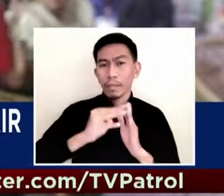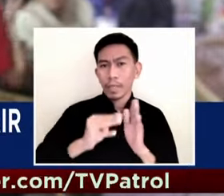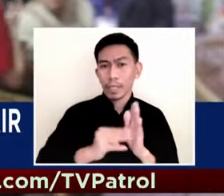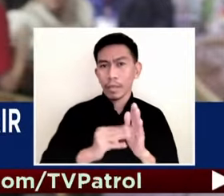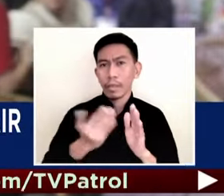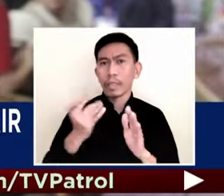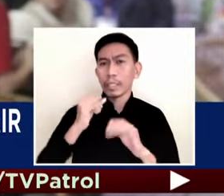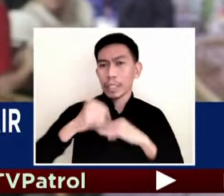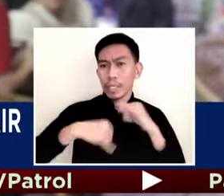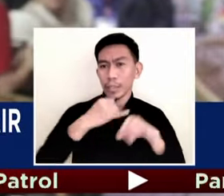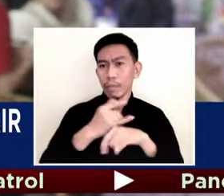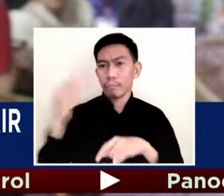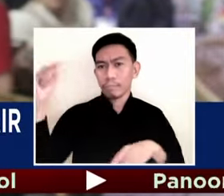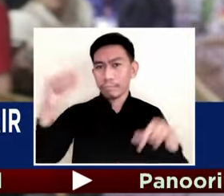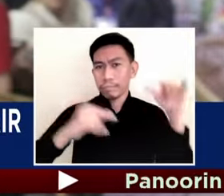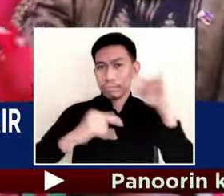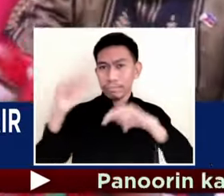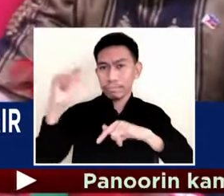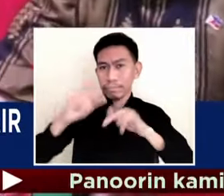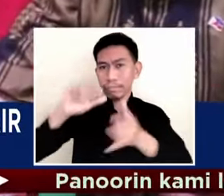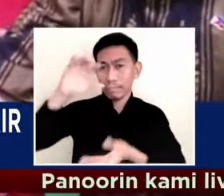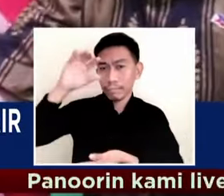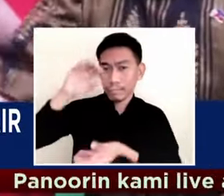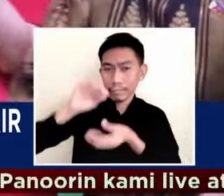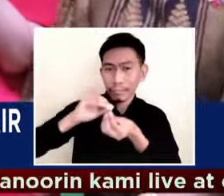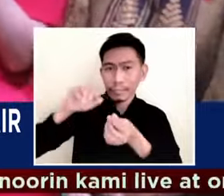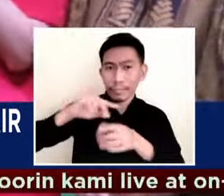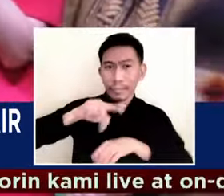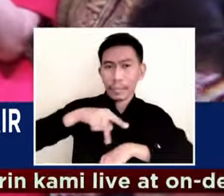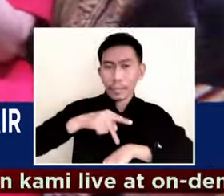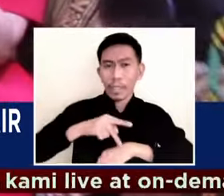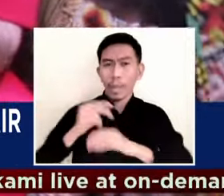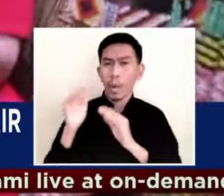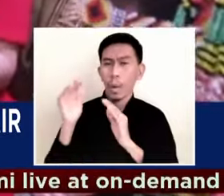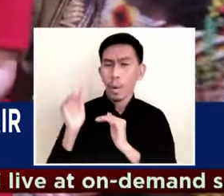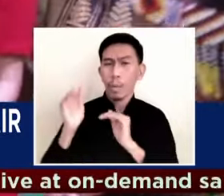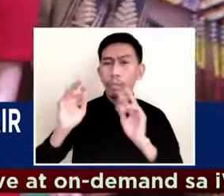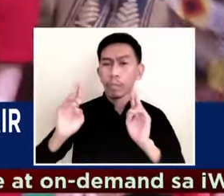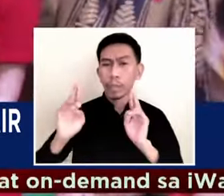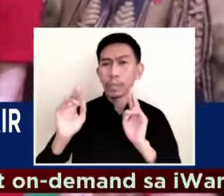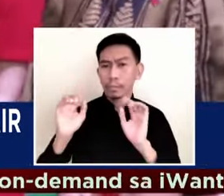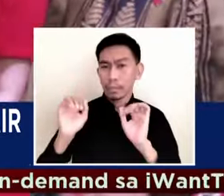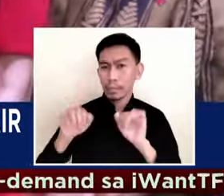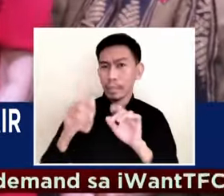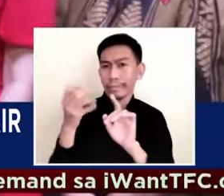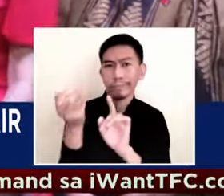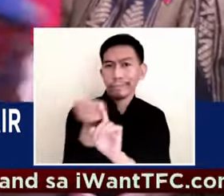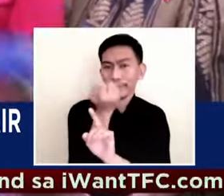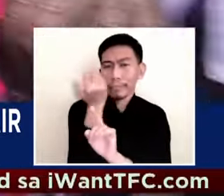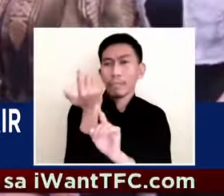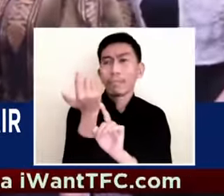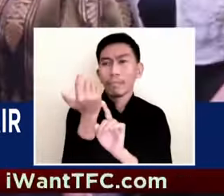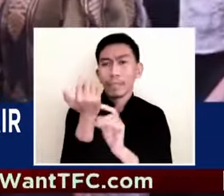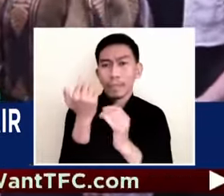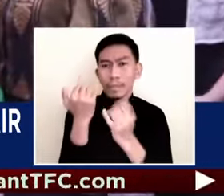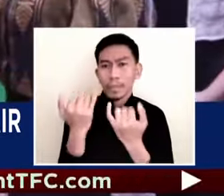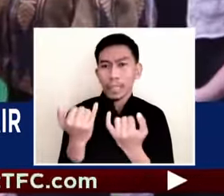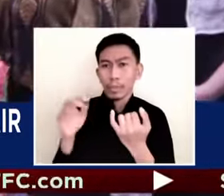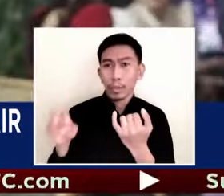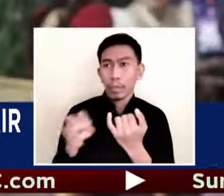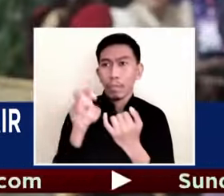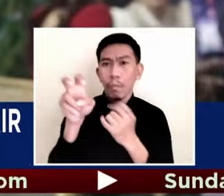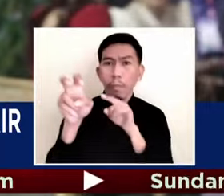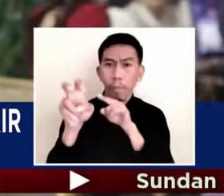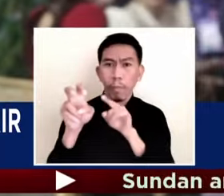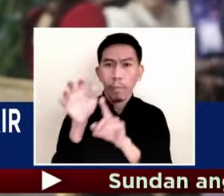arrivals. At we're hoping ma-meet natin yung trend ngayon in global tourism, and that is for experiential